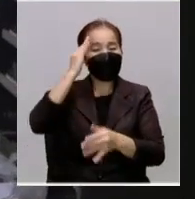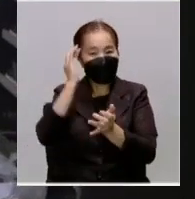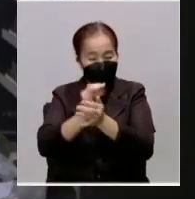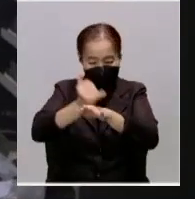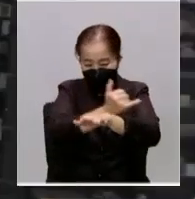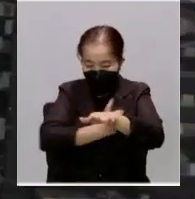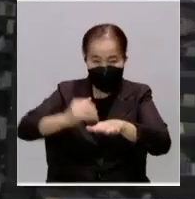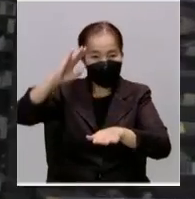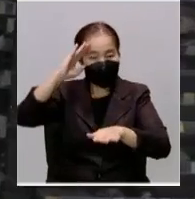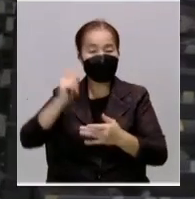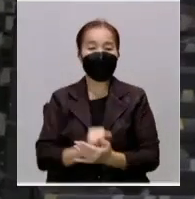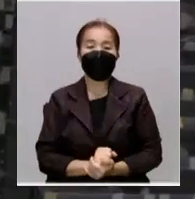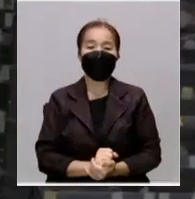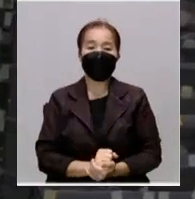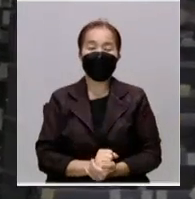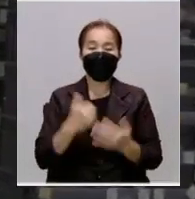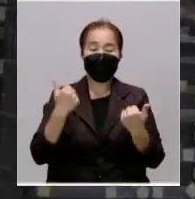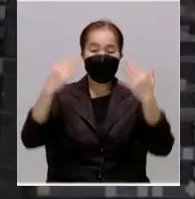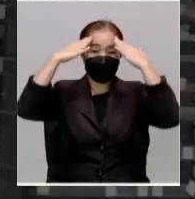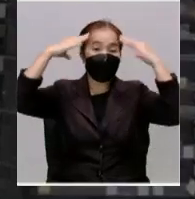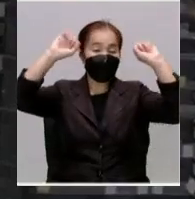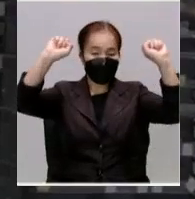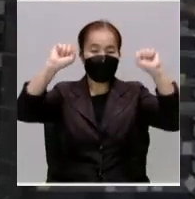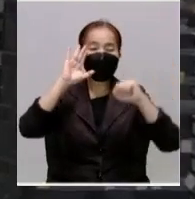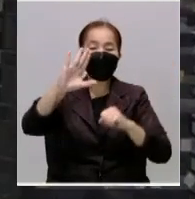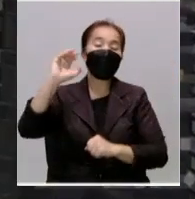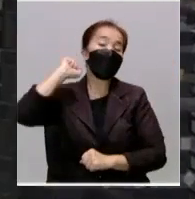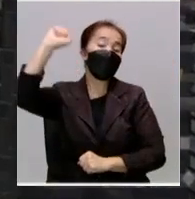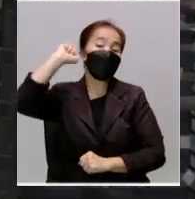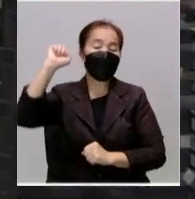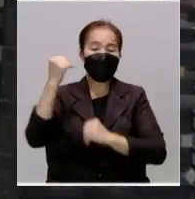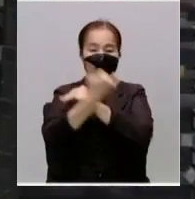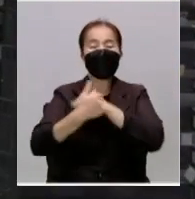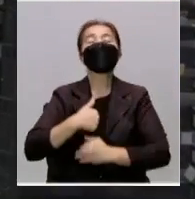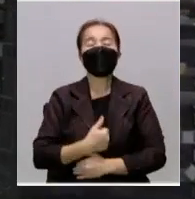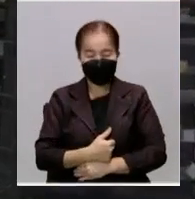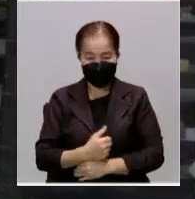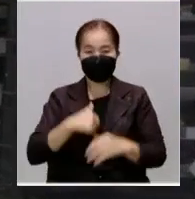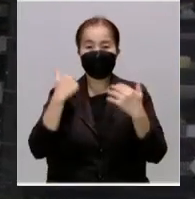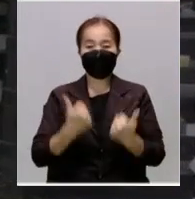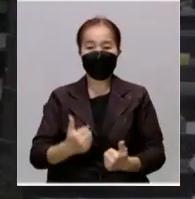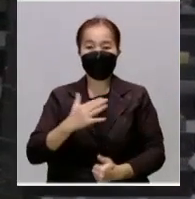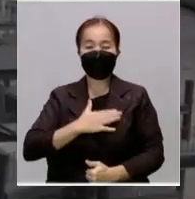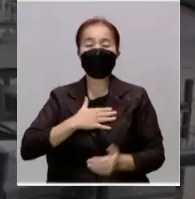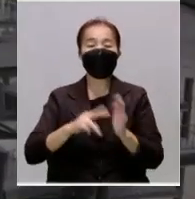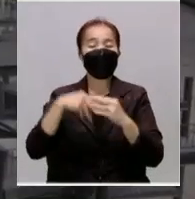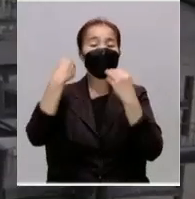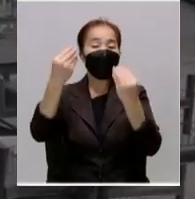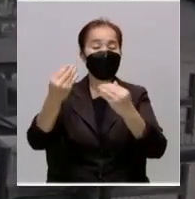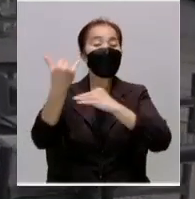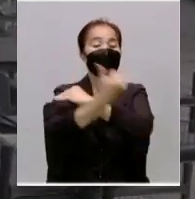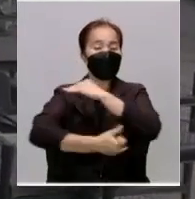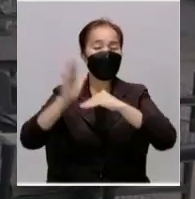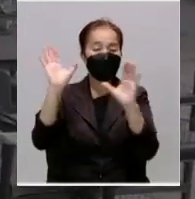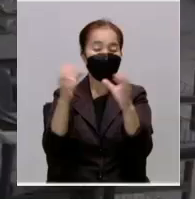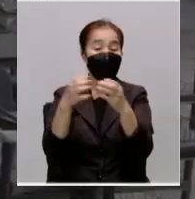เลยครับด้านประธานาธิบดีวโลดิเมียร์เซเลนสกี้ของยูเครนกล่าวว่าถึงเวลาแล้วที่ชาติตะวันตกต้องพิจารณาจัดตั้ง